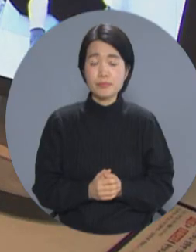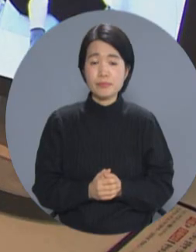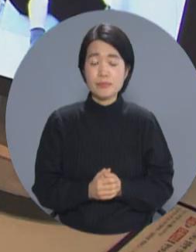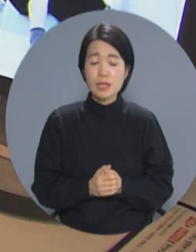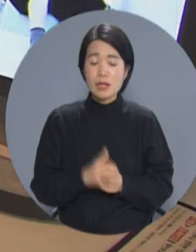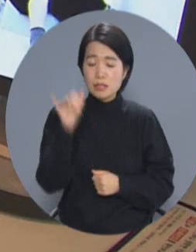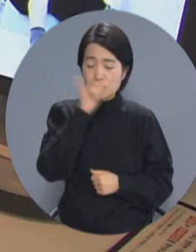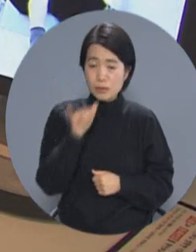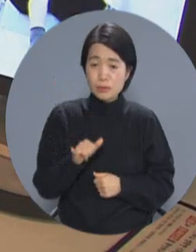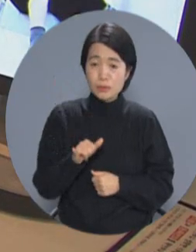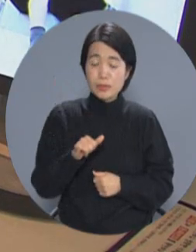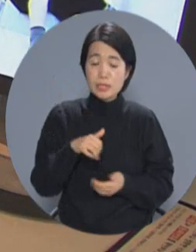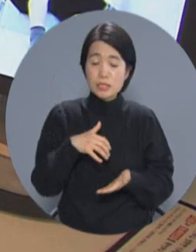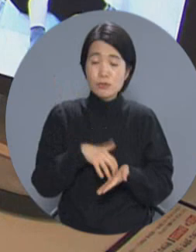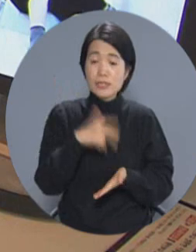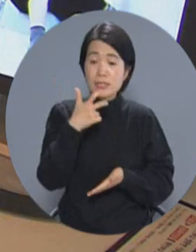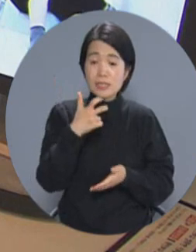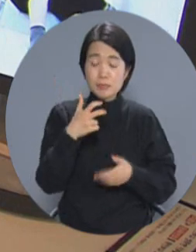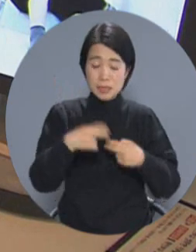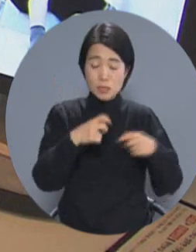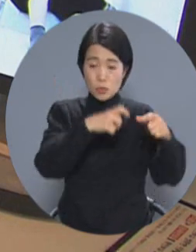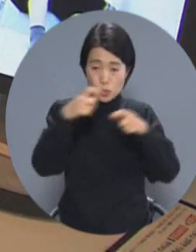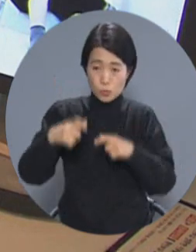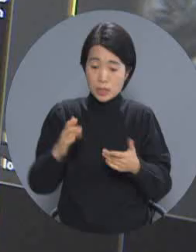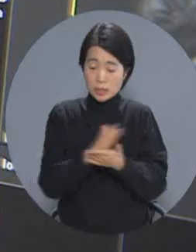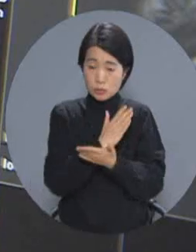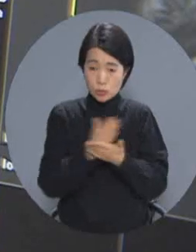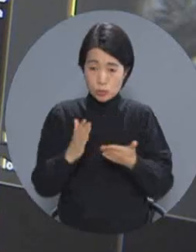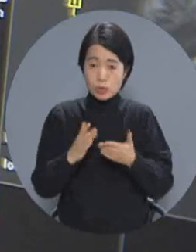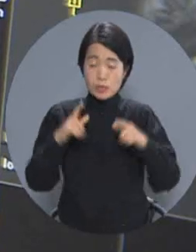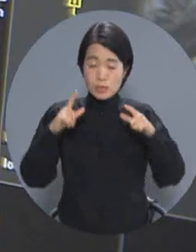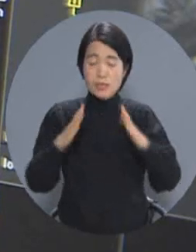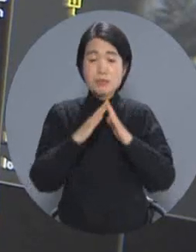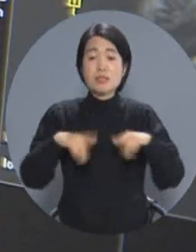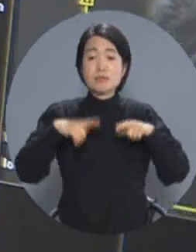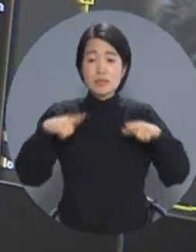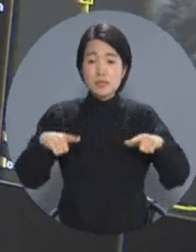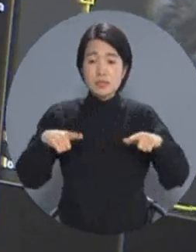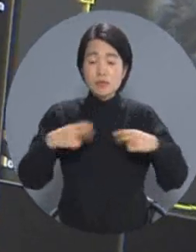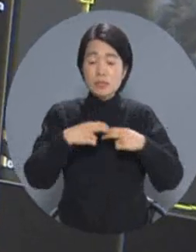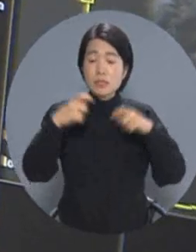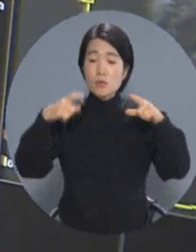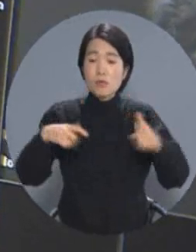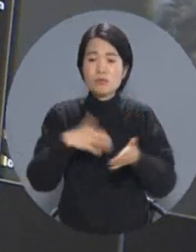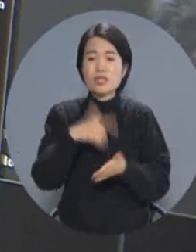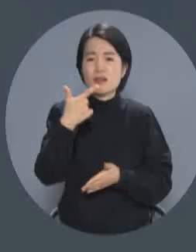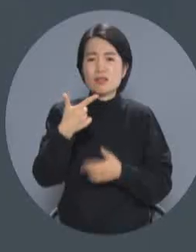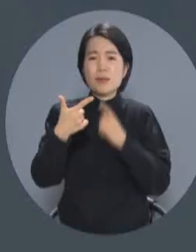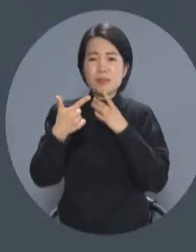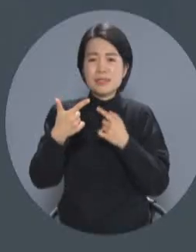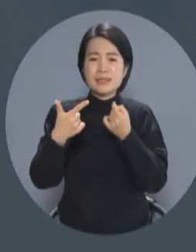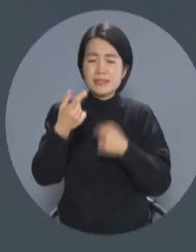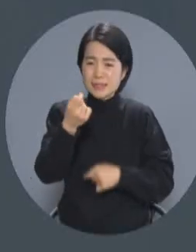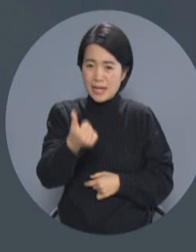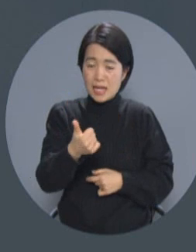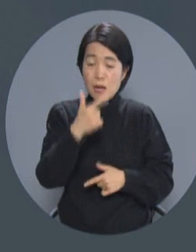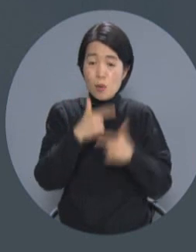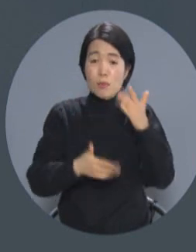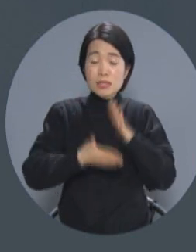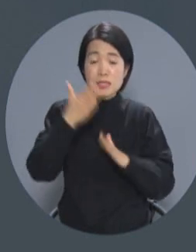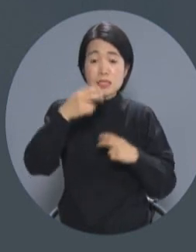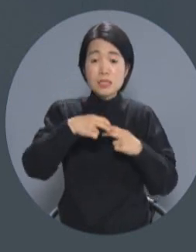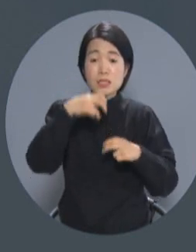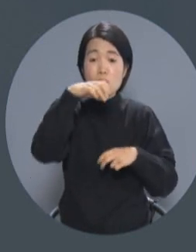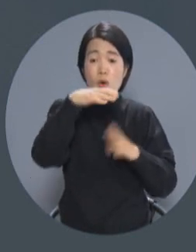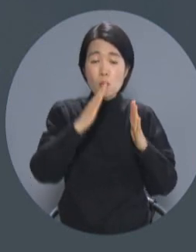전국을 70개 진료권으로 나눈 중 진료건상 전남의 진료권역은 모두 6개 하지만 목포시